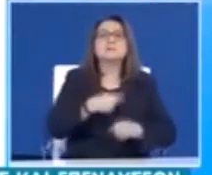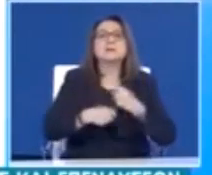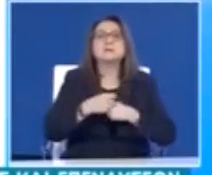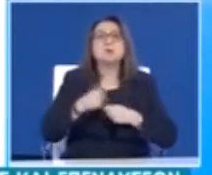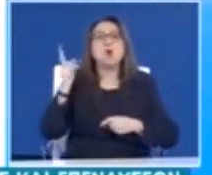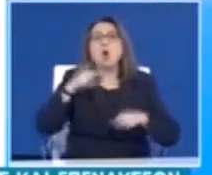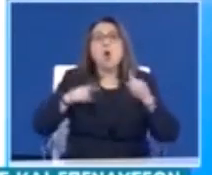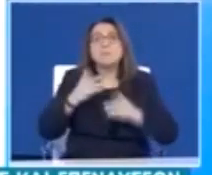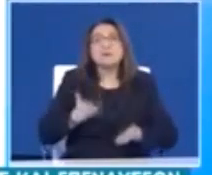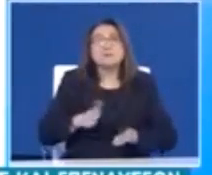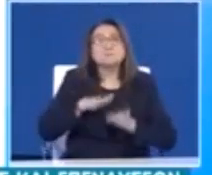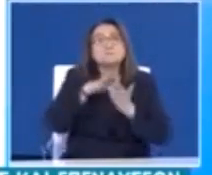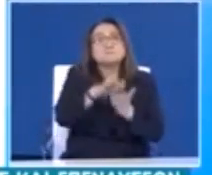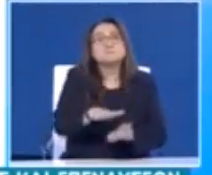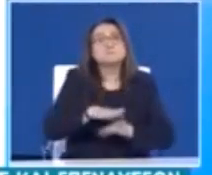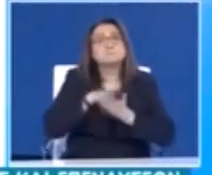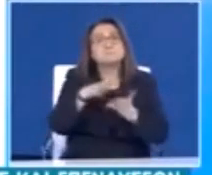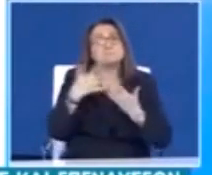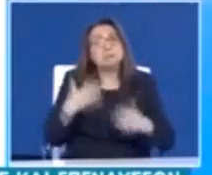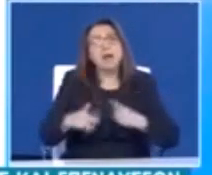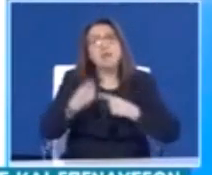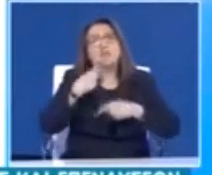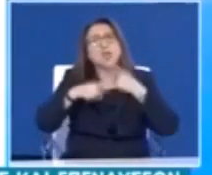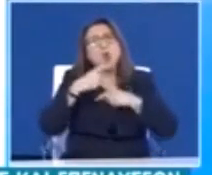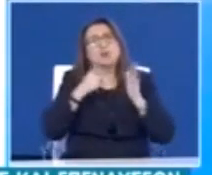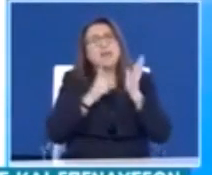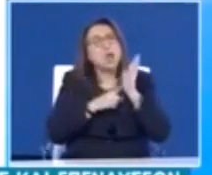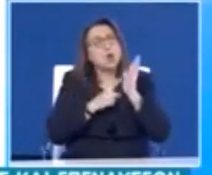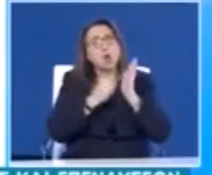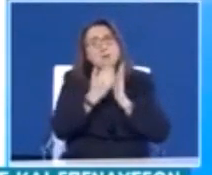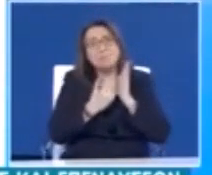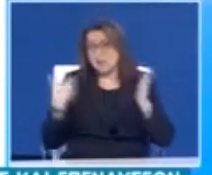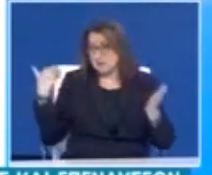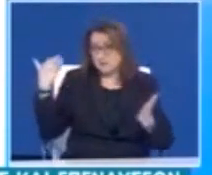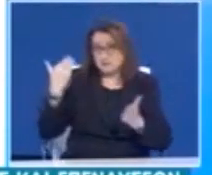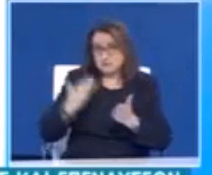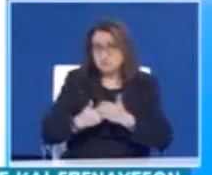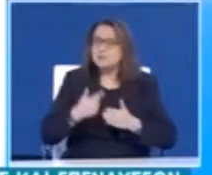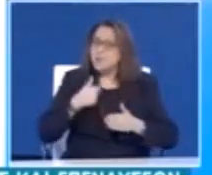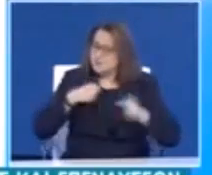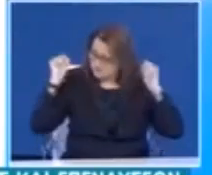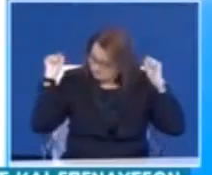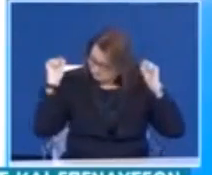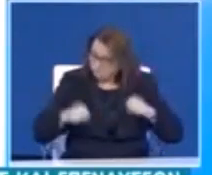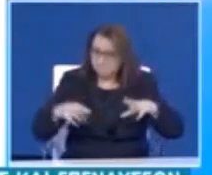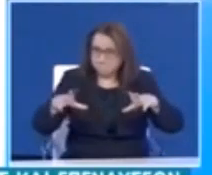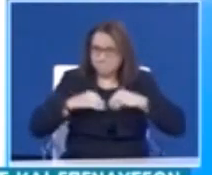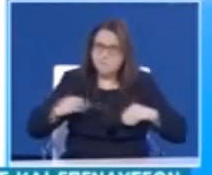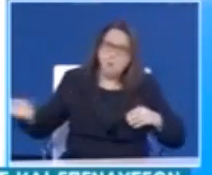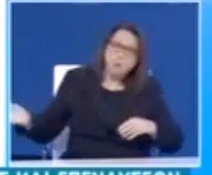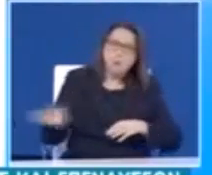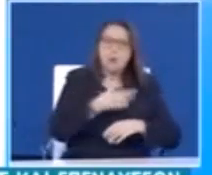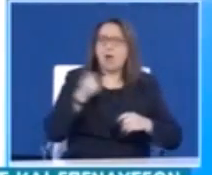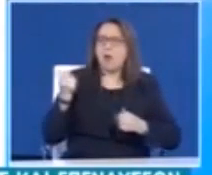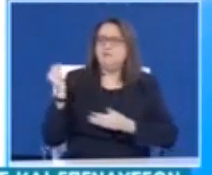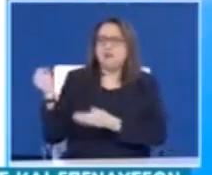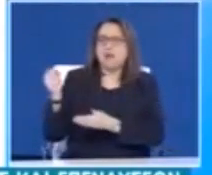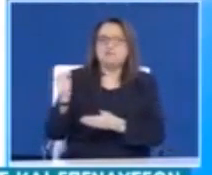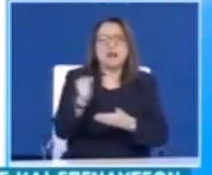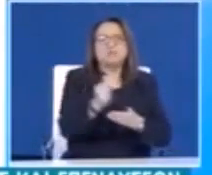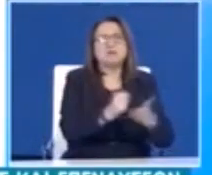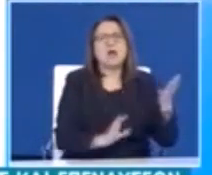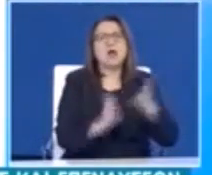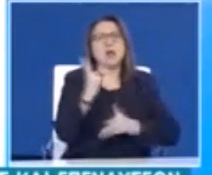φάκελο με νόμιμα δικαιολογητικά. Σήμερα υπέγραψα το νέο κύκλο για την